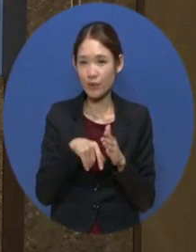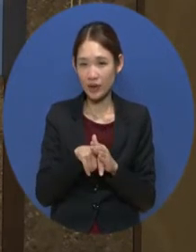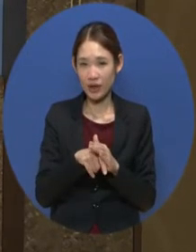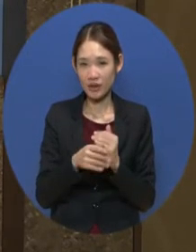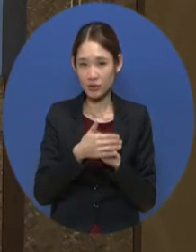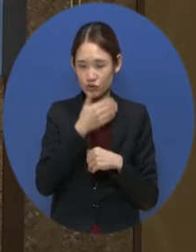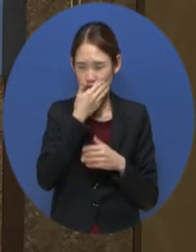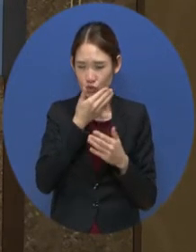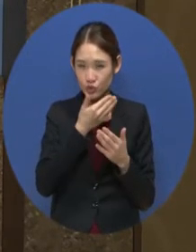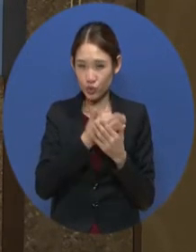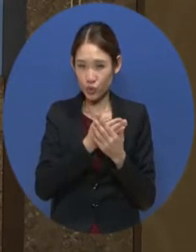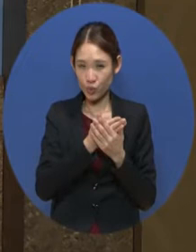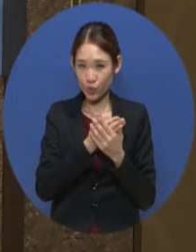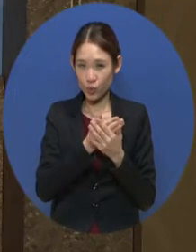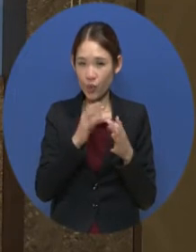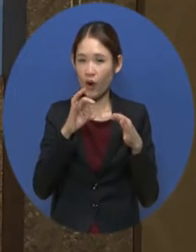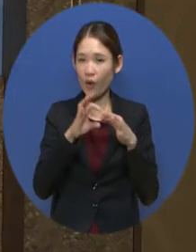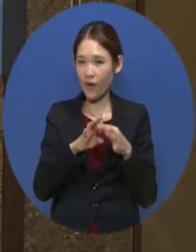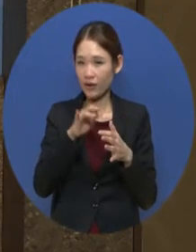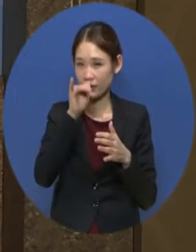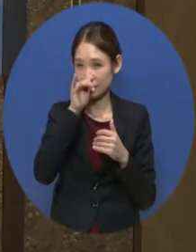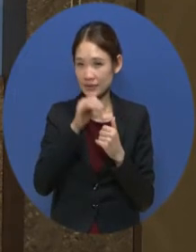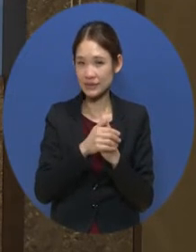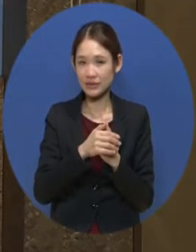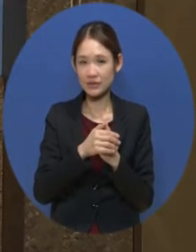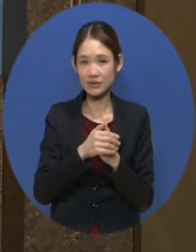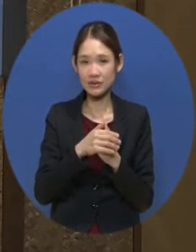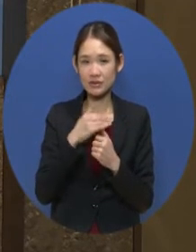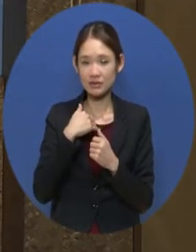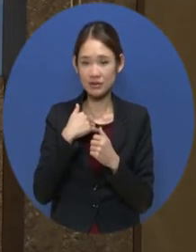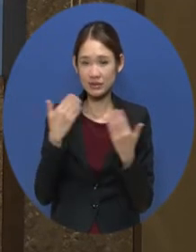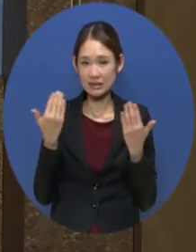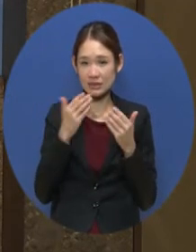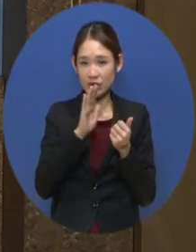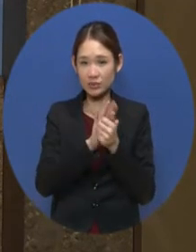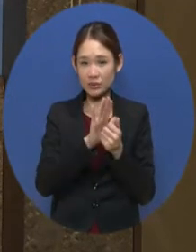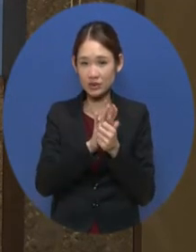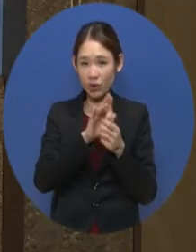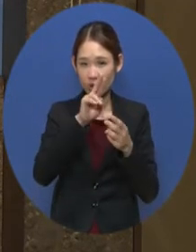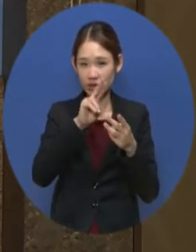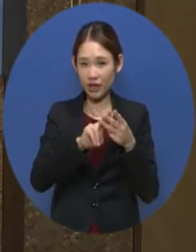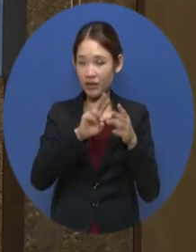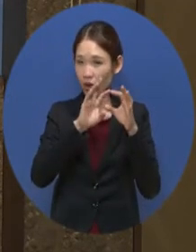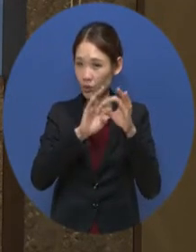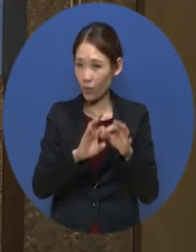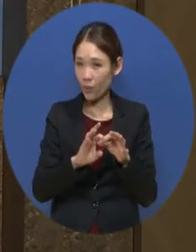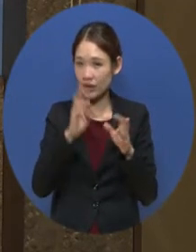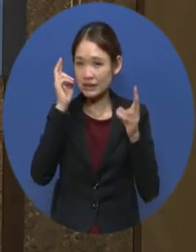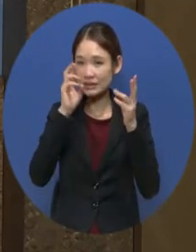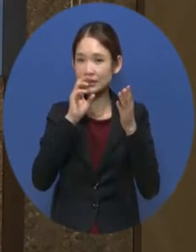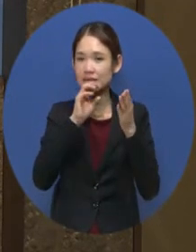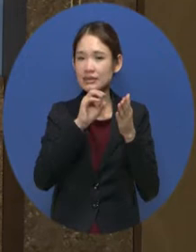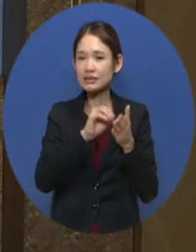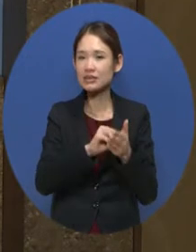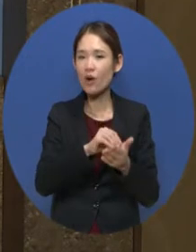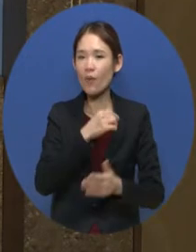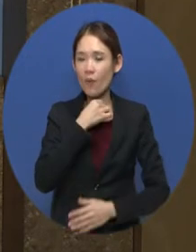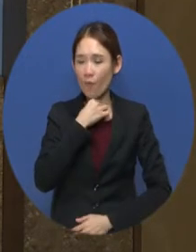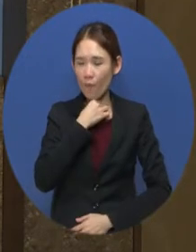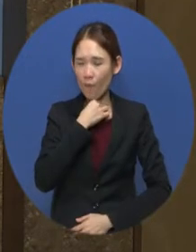중요한 하나의 부분이라고 할 수가 있는데요. 저희가 직업지원센터를 통해서 이런